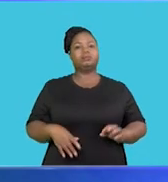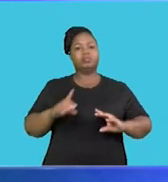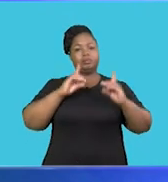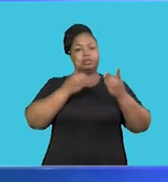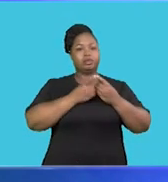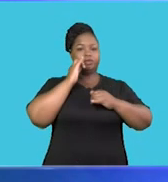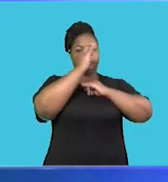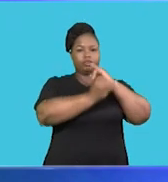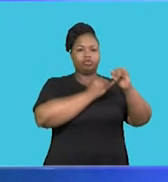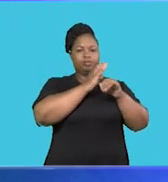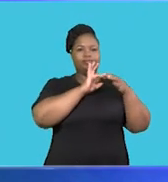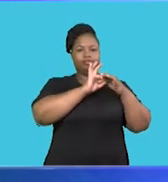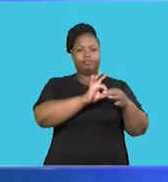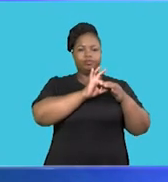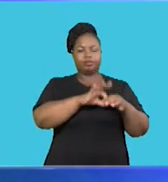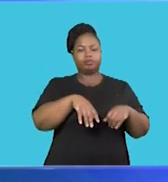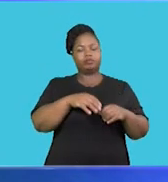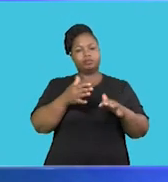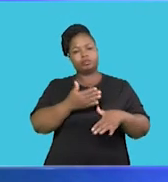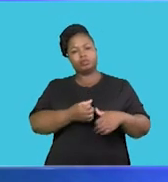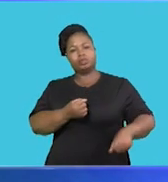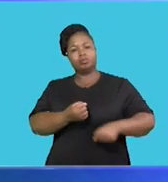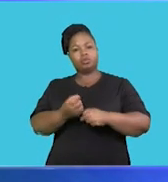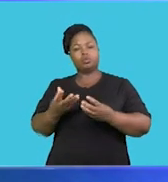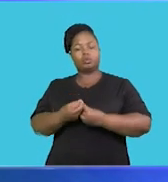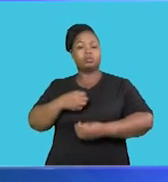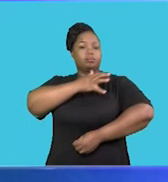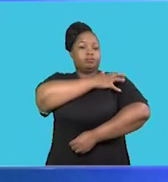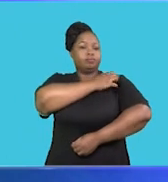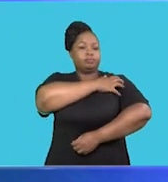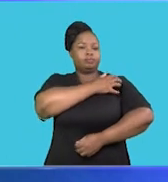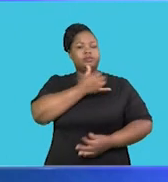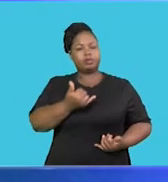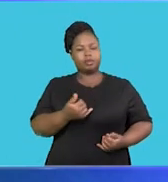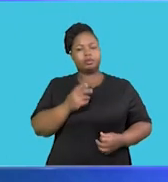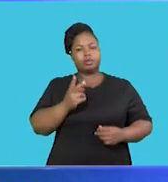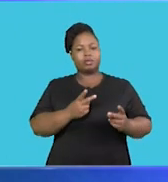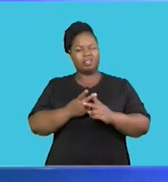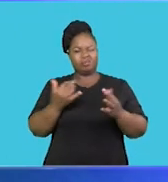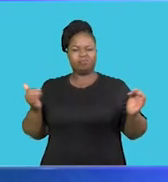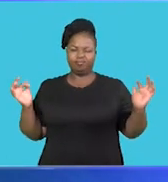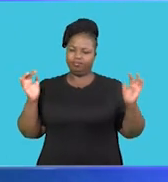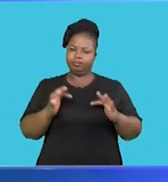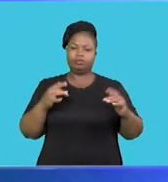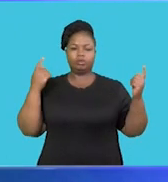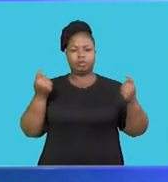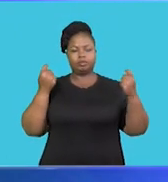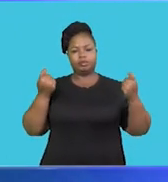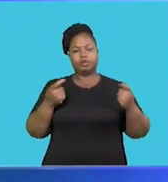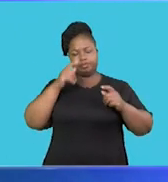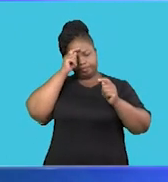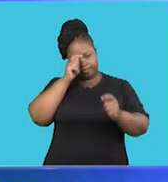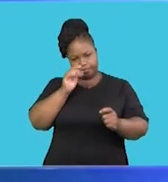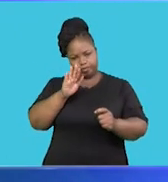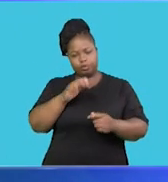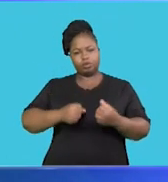kanye nokubambisana nenxusa lasePalestine ngokunjalo-ke nenhlangano yezizwe baye bahlangana ukuze bebungaze usuku lomhlaba lokubambisana